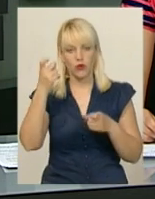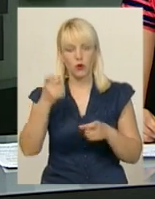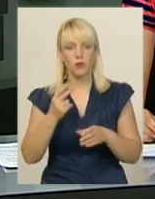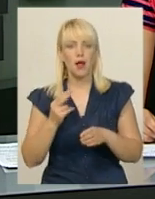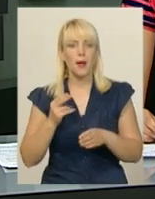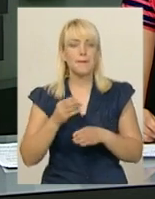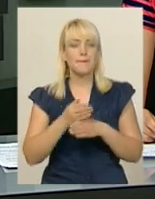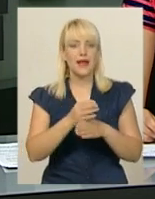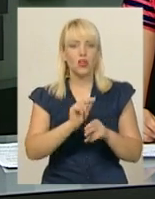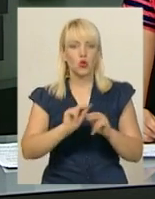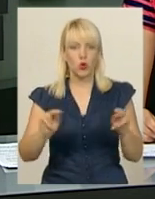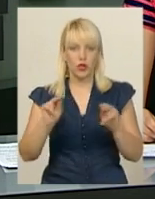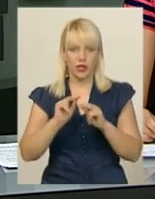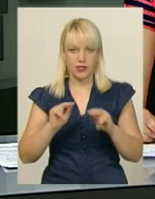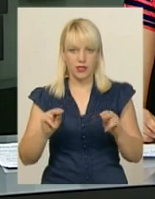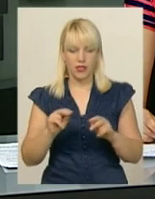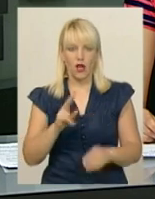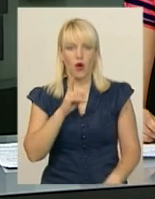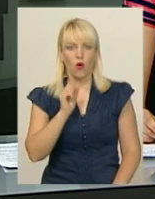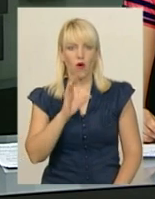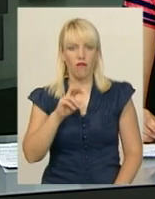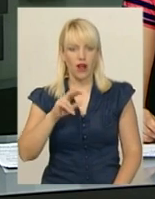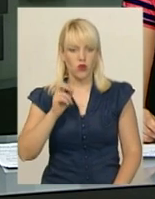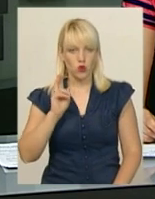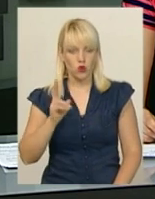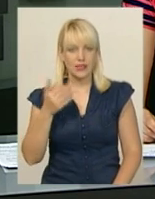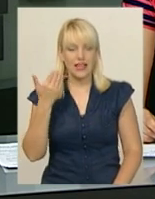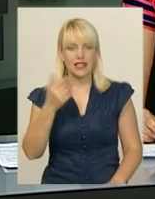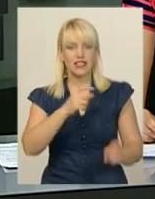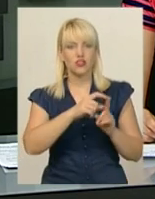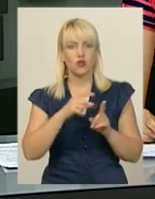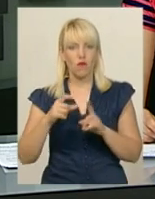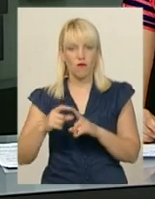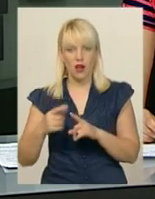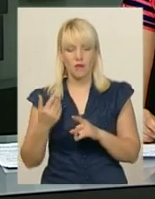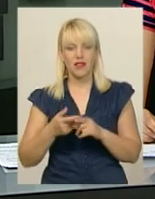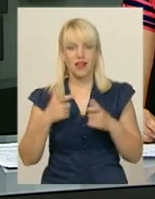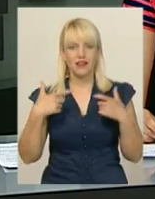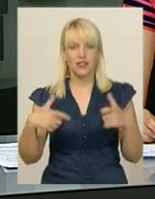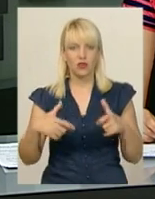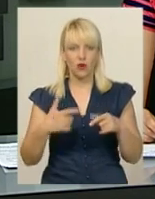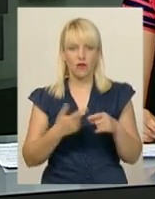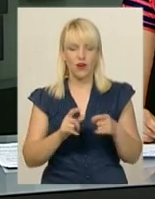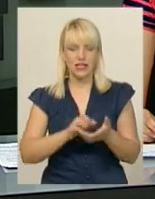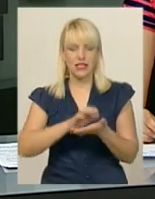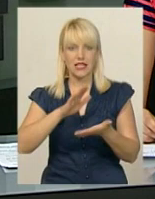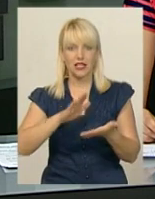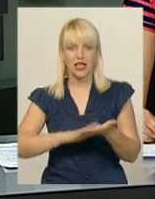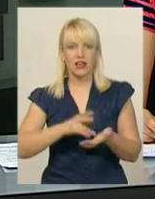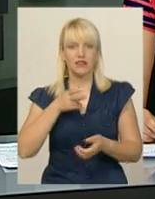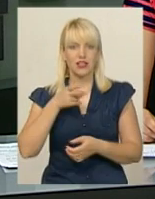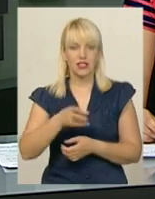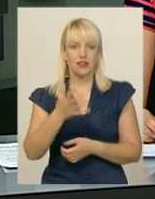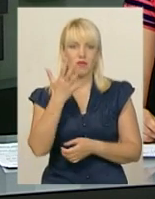регіонального центру оцінювання якості освіти Ірина Ковальчук. За її словами, на тестування з цього предмету зареєструвалося